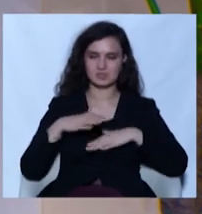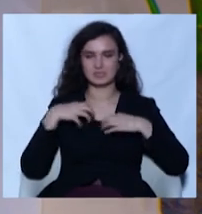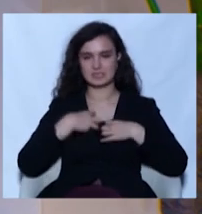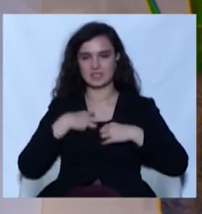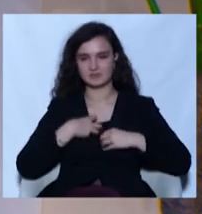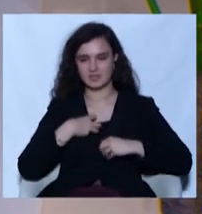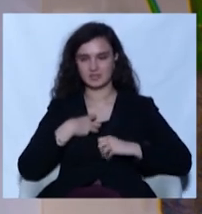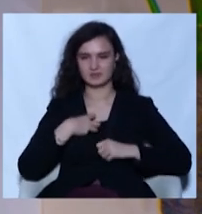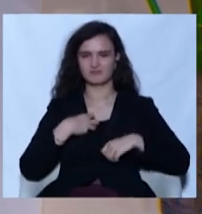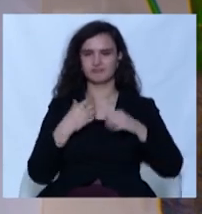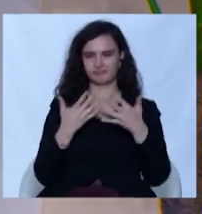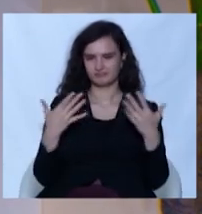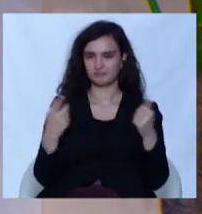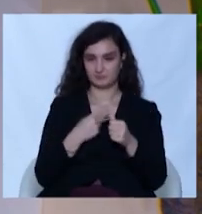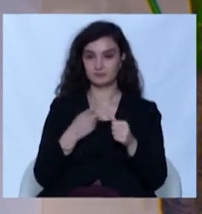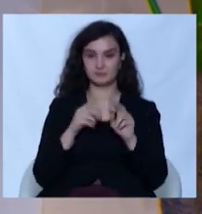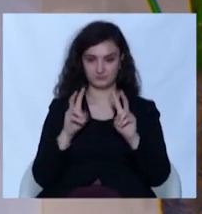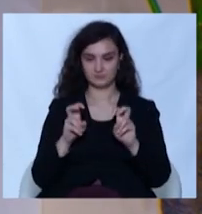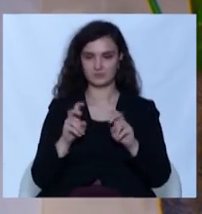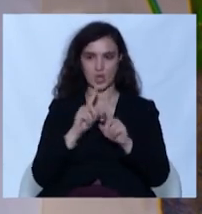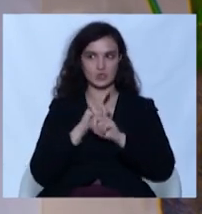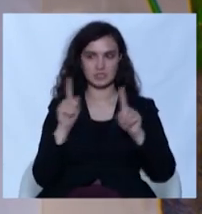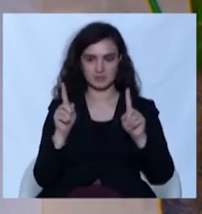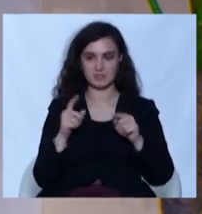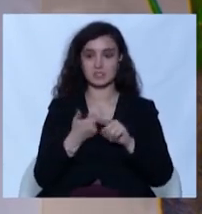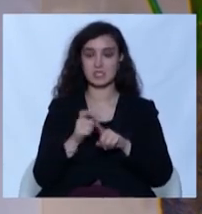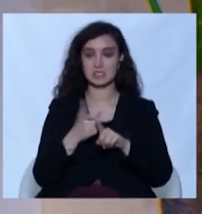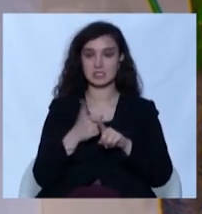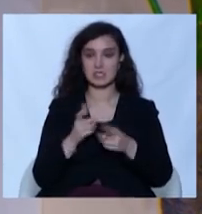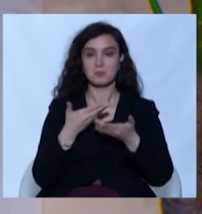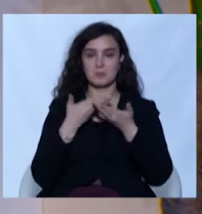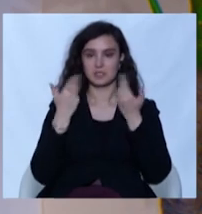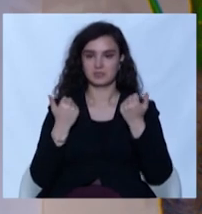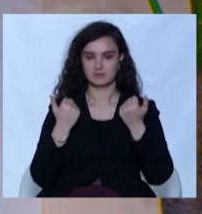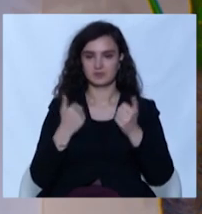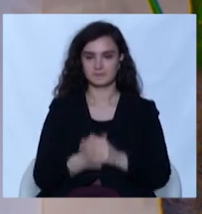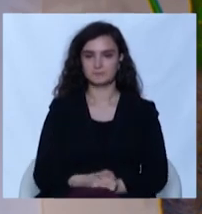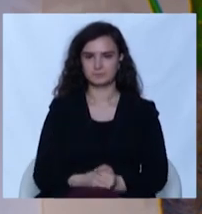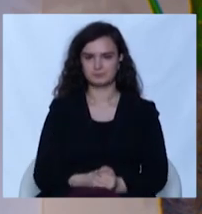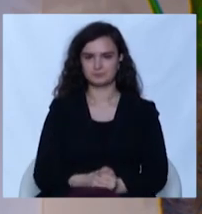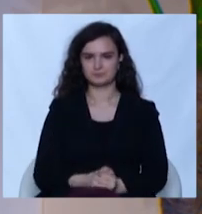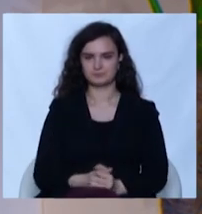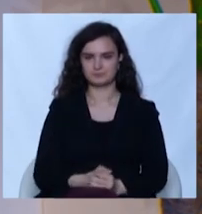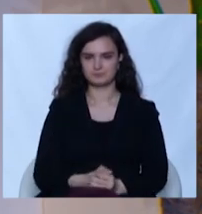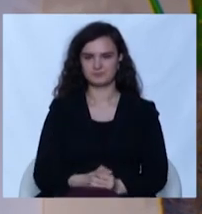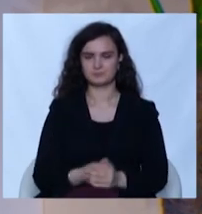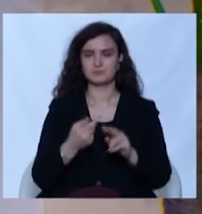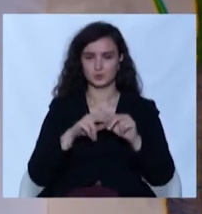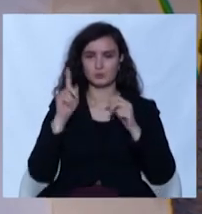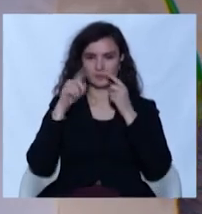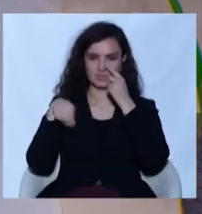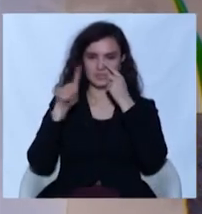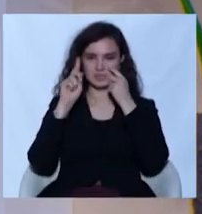სიხარულს, დარც გაოცებას. ძალიან მარტივად ახლა, ძალიან მარტივად, იმიტომ რომ ხო იცით,